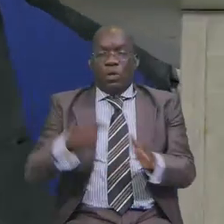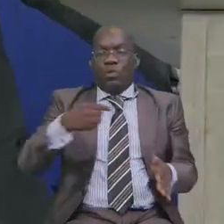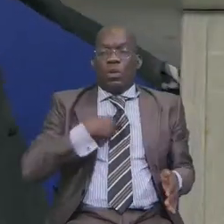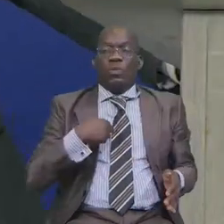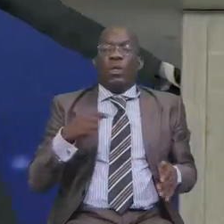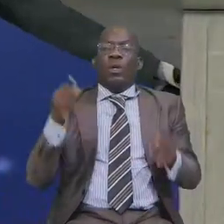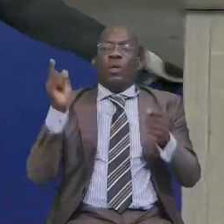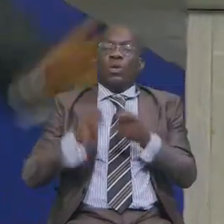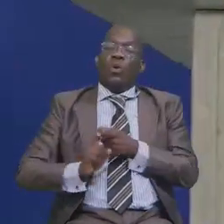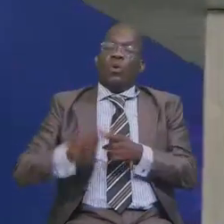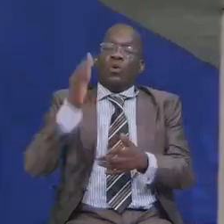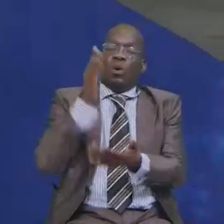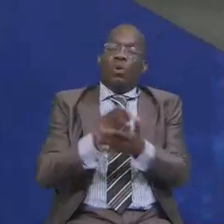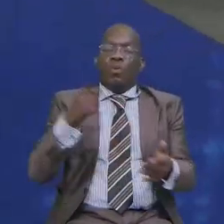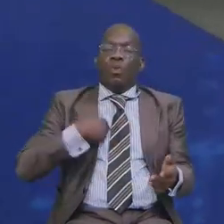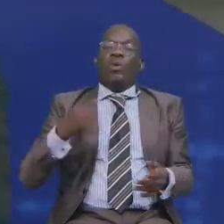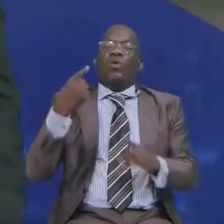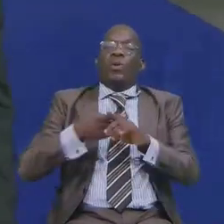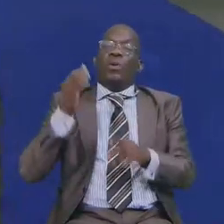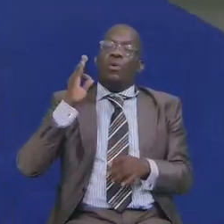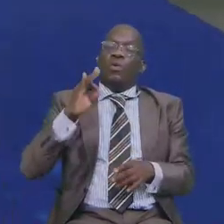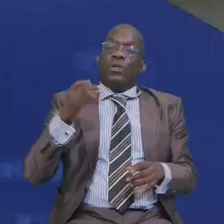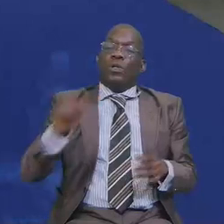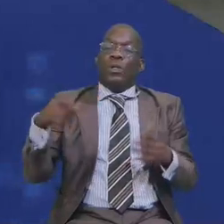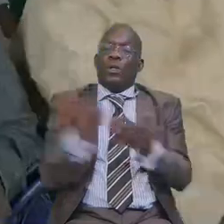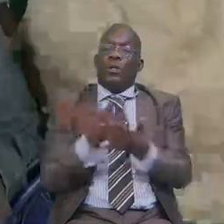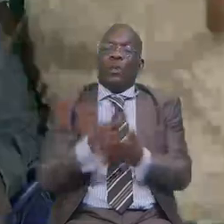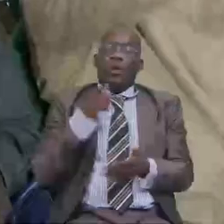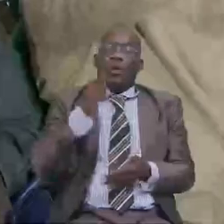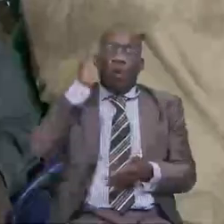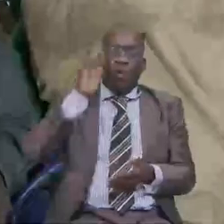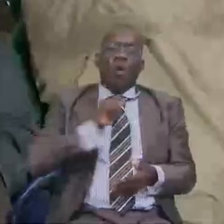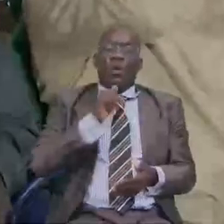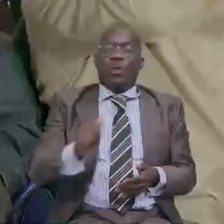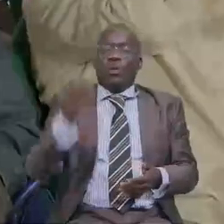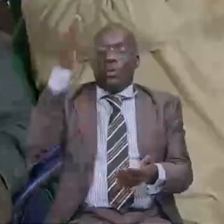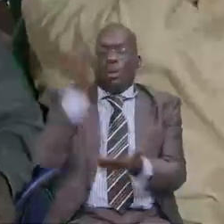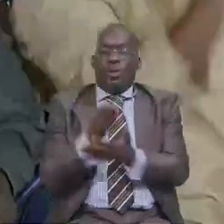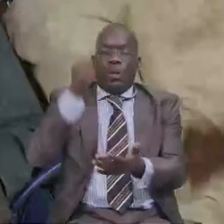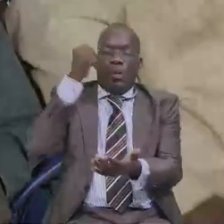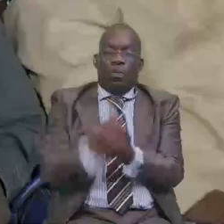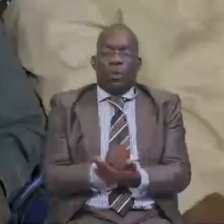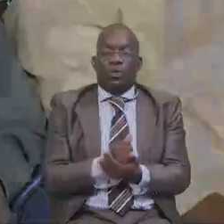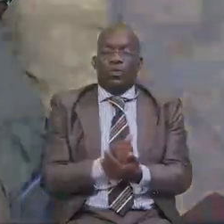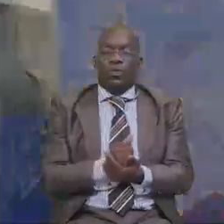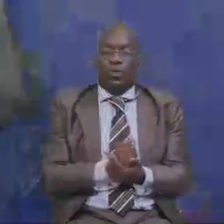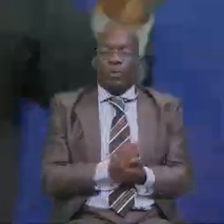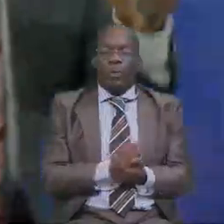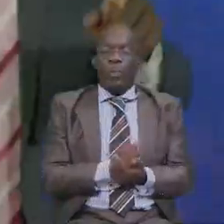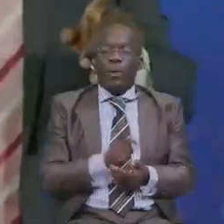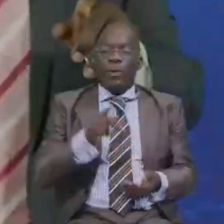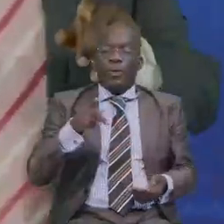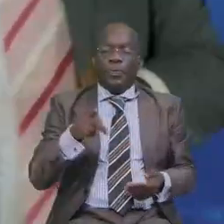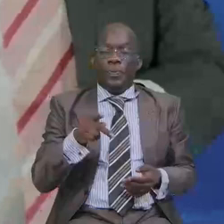et d'arrêter la prédication de l'évangile? Tu ne vas pas arrêter. Il dit, Pierre et les